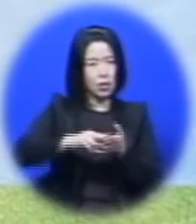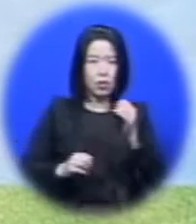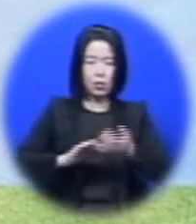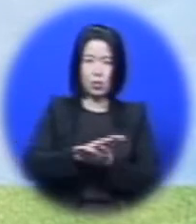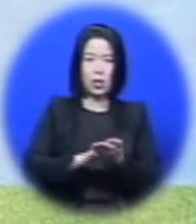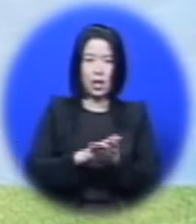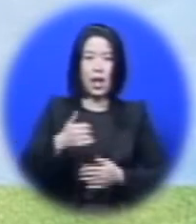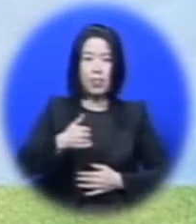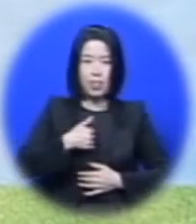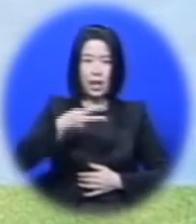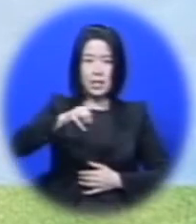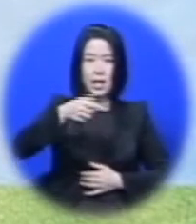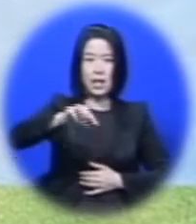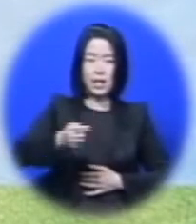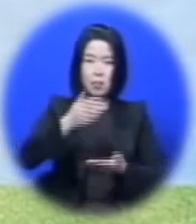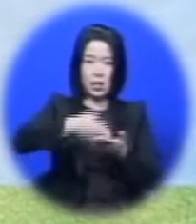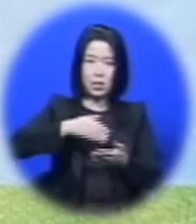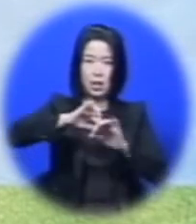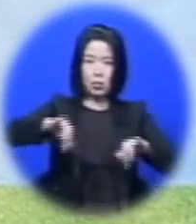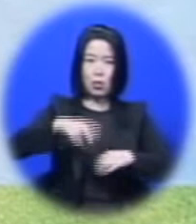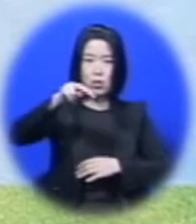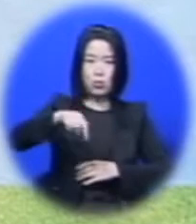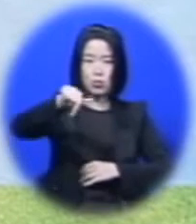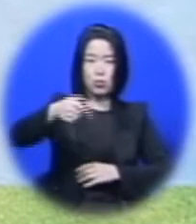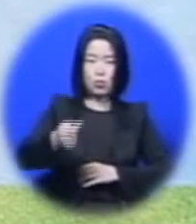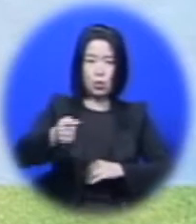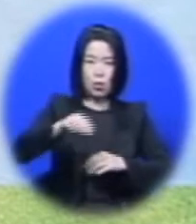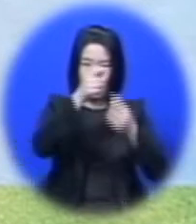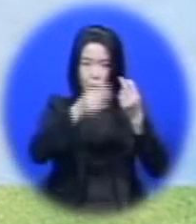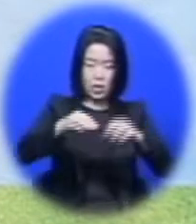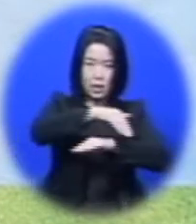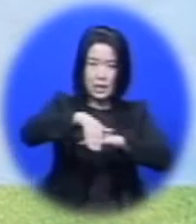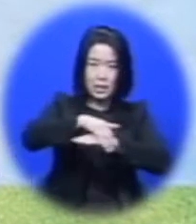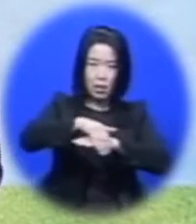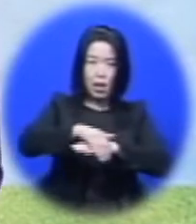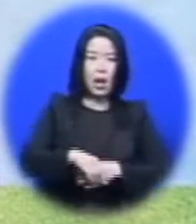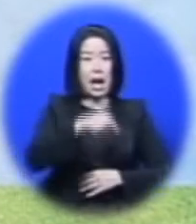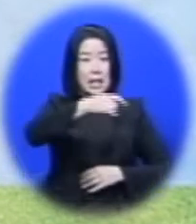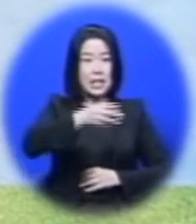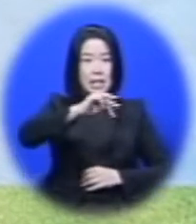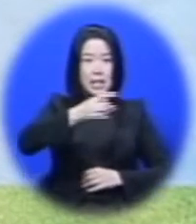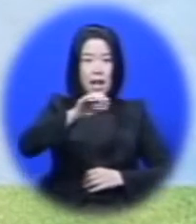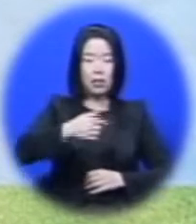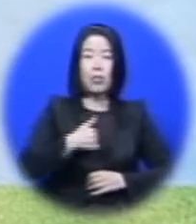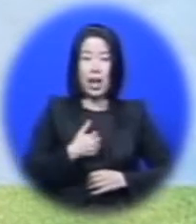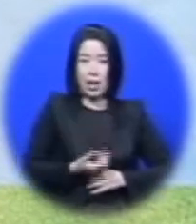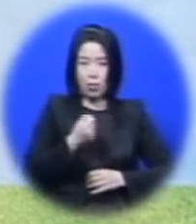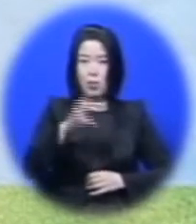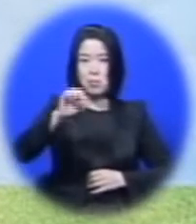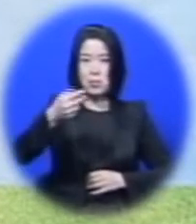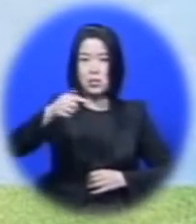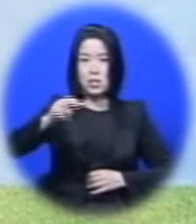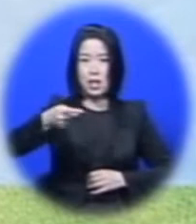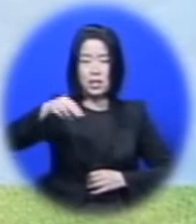내가 세겜을 나누고 숫꽃 골짜기를 측량하겠다. 길르앗도 나의 것이요 므낫세도 나의 것이다. 에브라임은 내